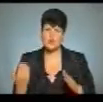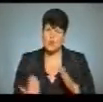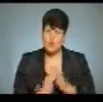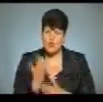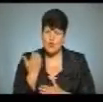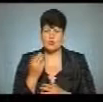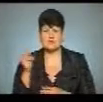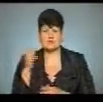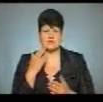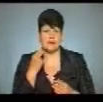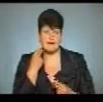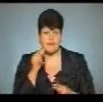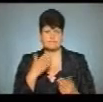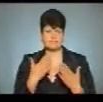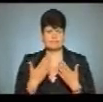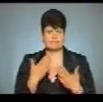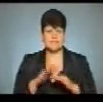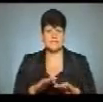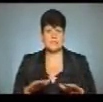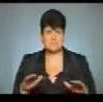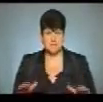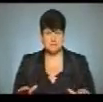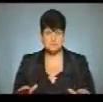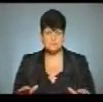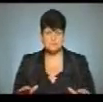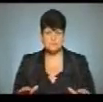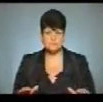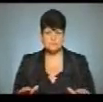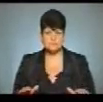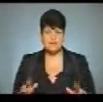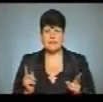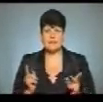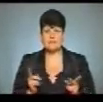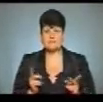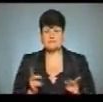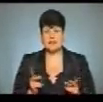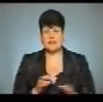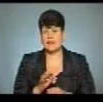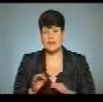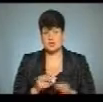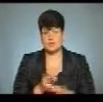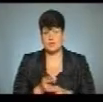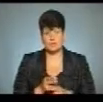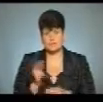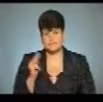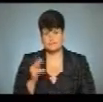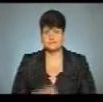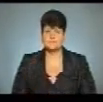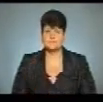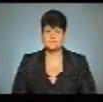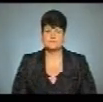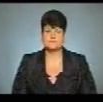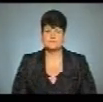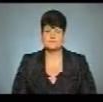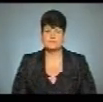навчився краще комунікувати з дітьми. Ну і лишні навики йому не будуть на заваді.